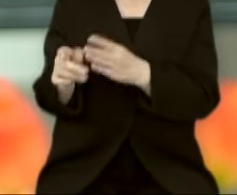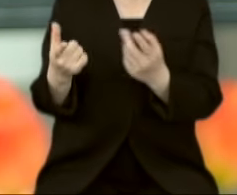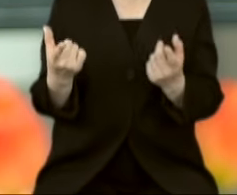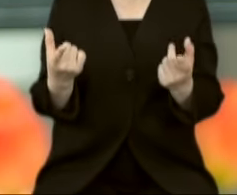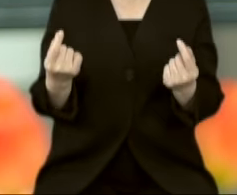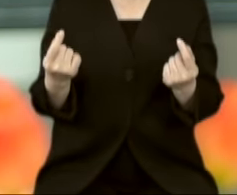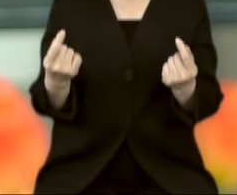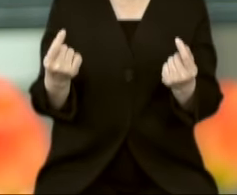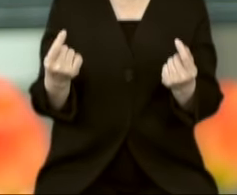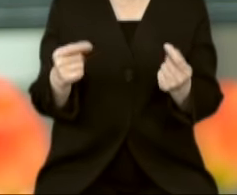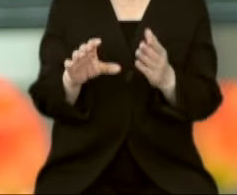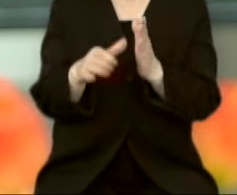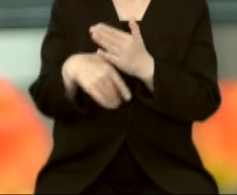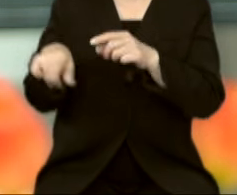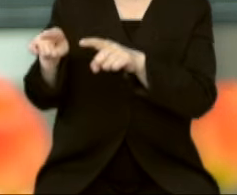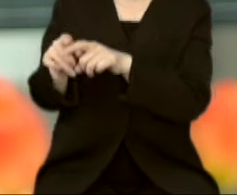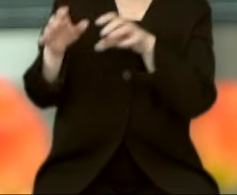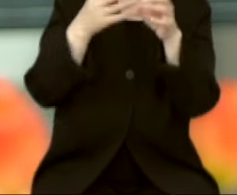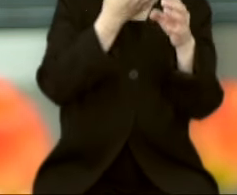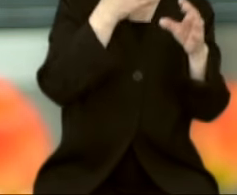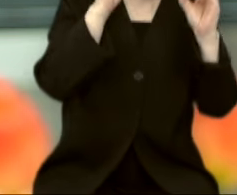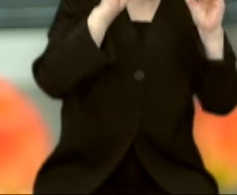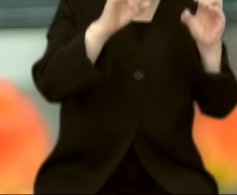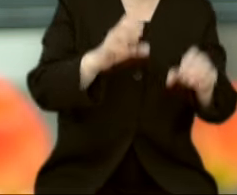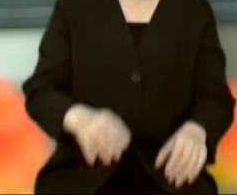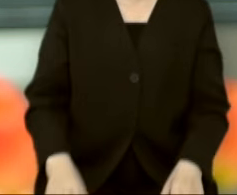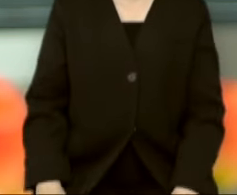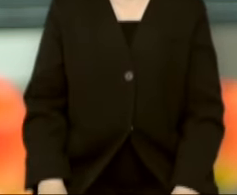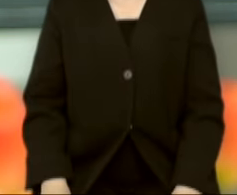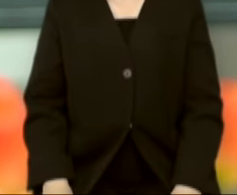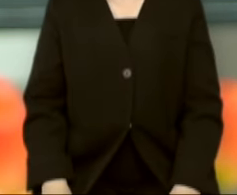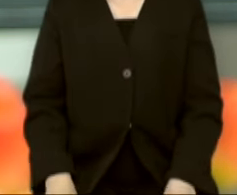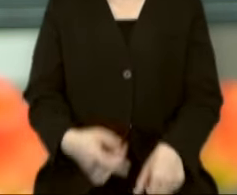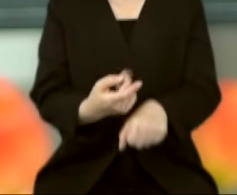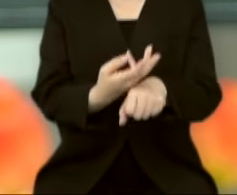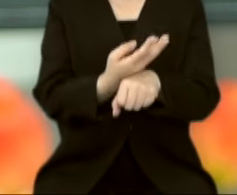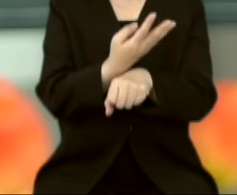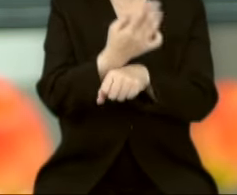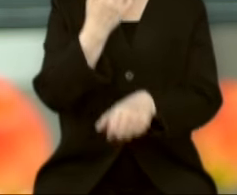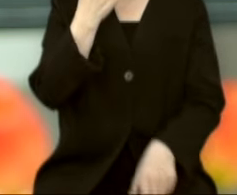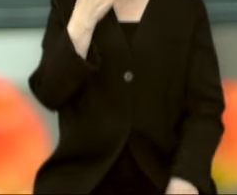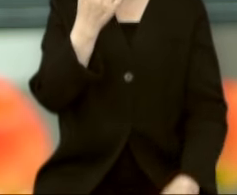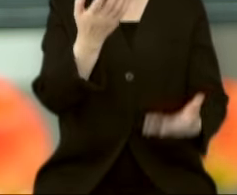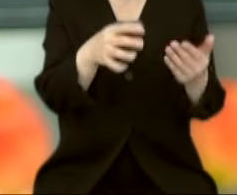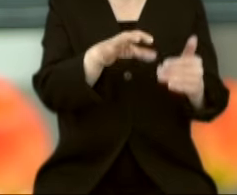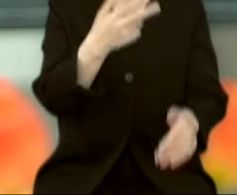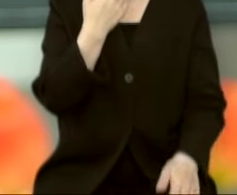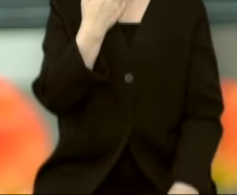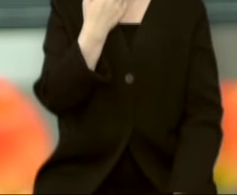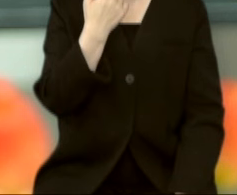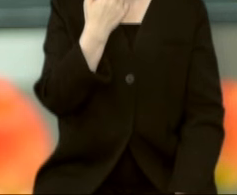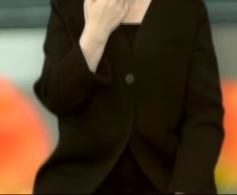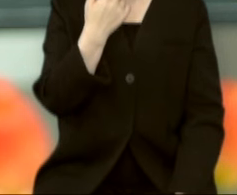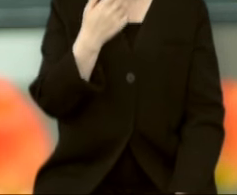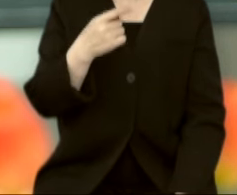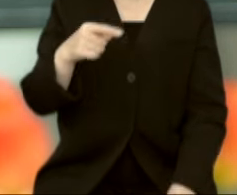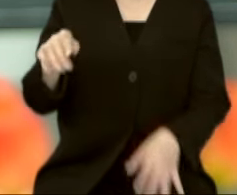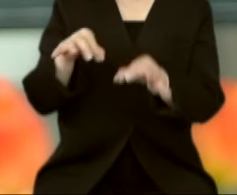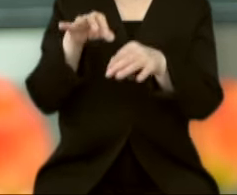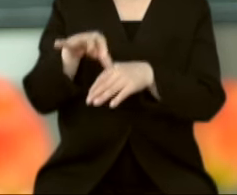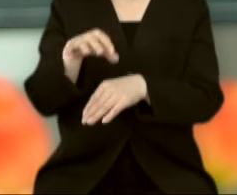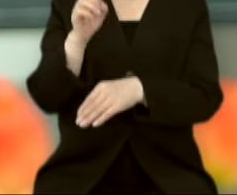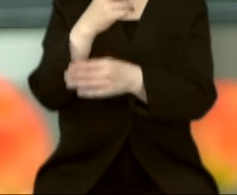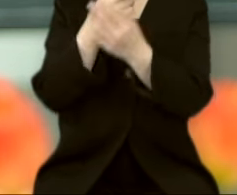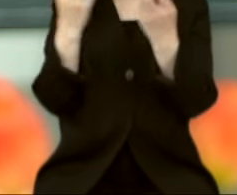다니면서 복음 전하고 그래서 네. 그전에는 아무리 몇 시간씩 가도 쉴 곳이 없었어요. 네. 그러면 저희들이